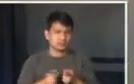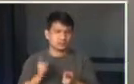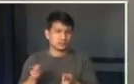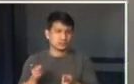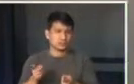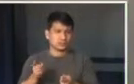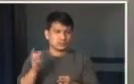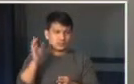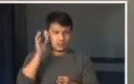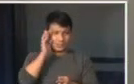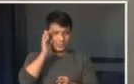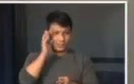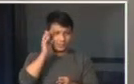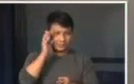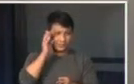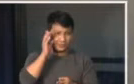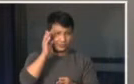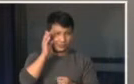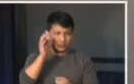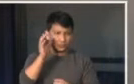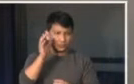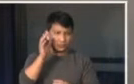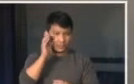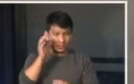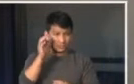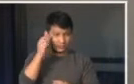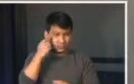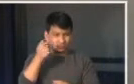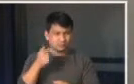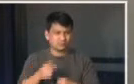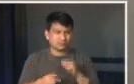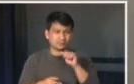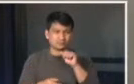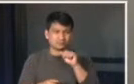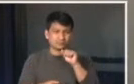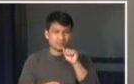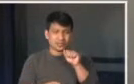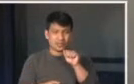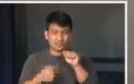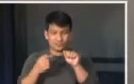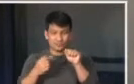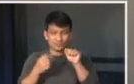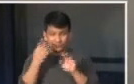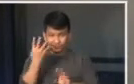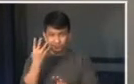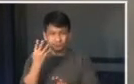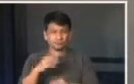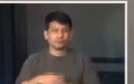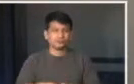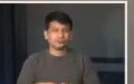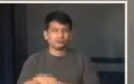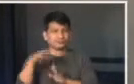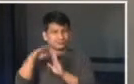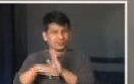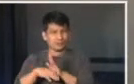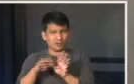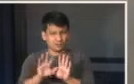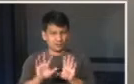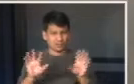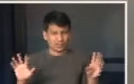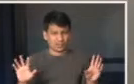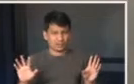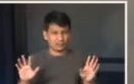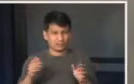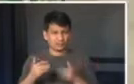Secretary Carlo Nograles, A4 o nasa pang-apat sa prioridad ang essential workers sunod sa